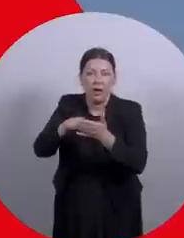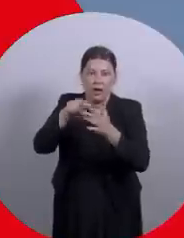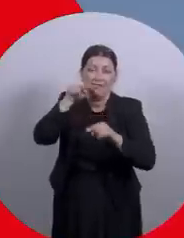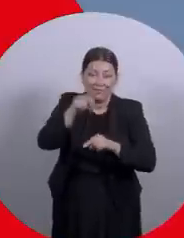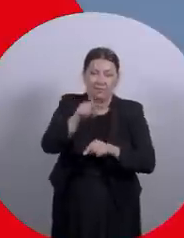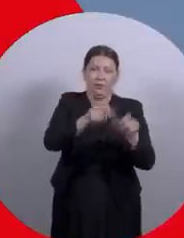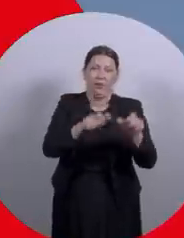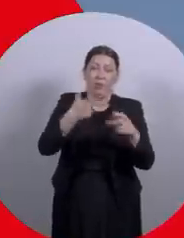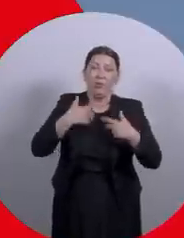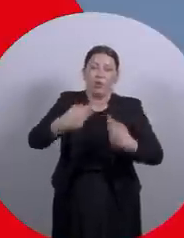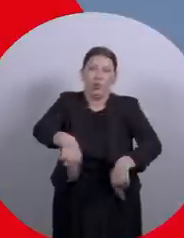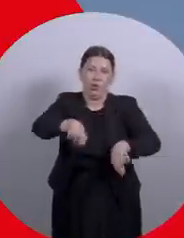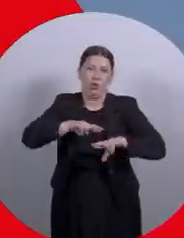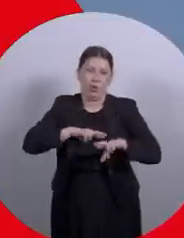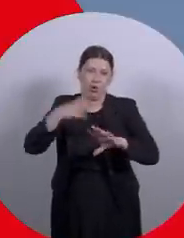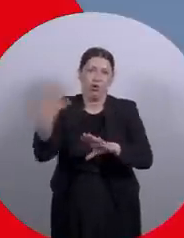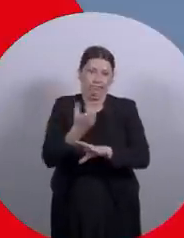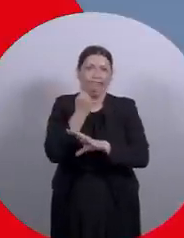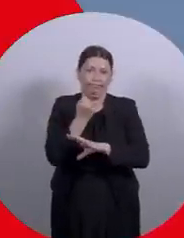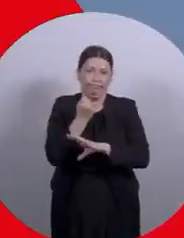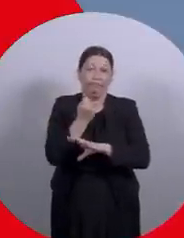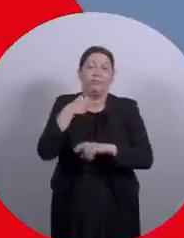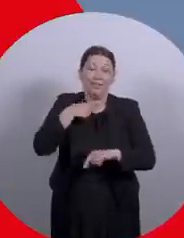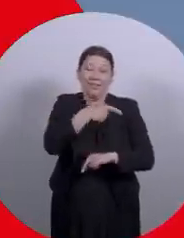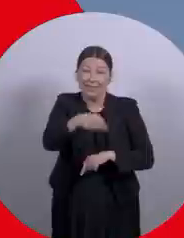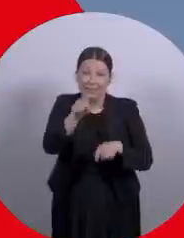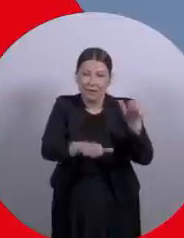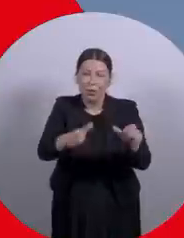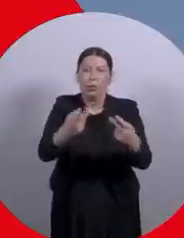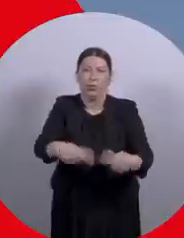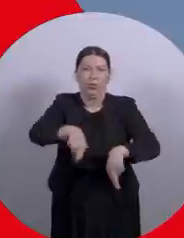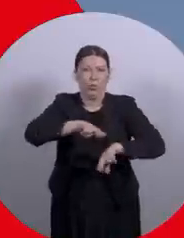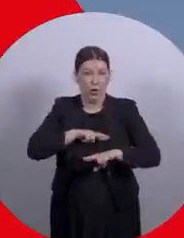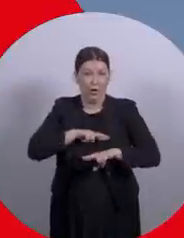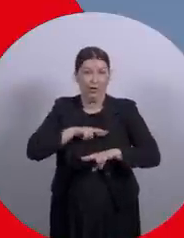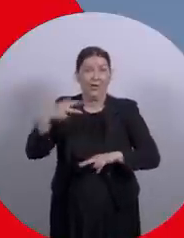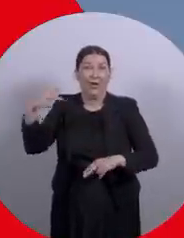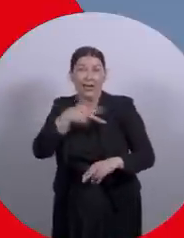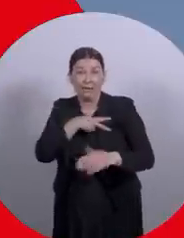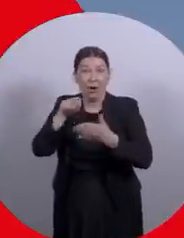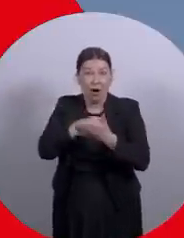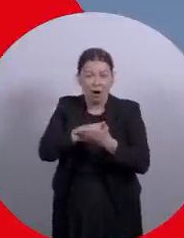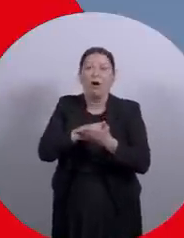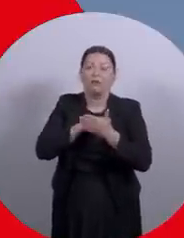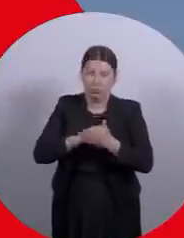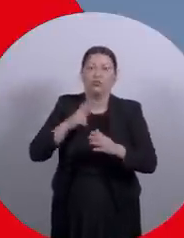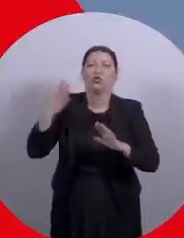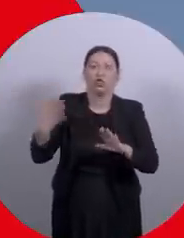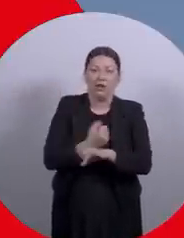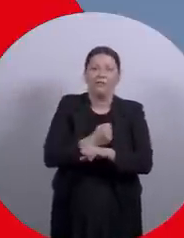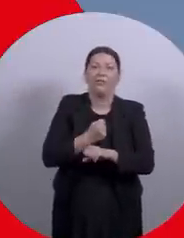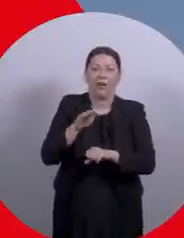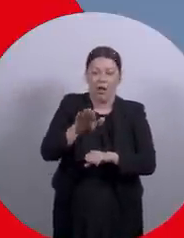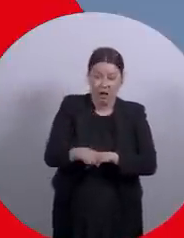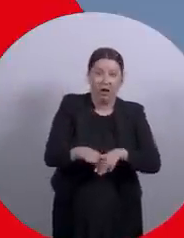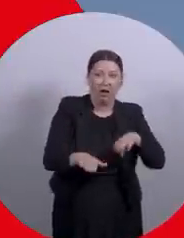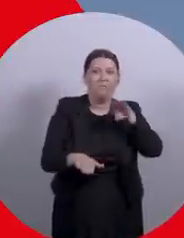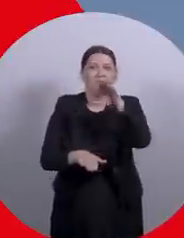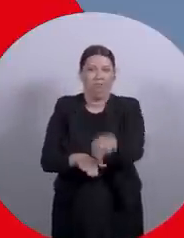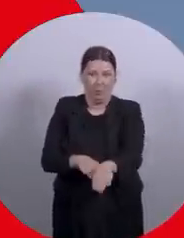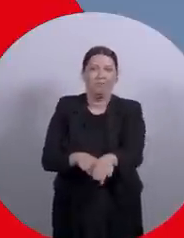nur dann gelingt doch der zweite Schritt nur dann gelingt auch der zweite Schritt auch